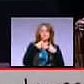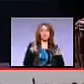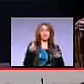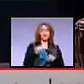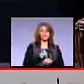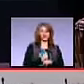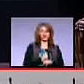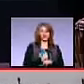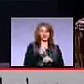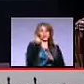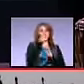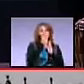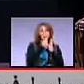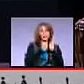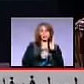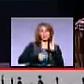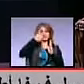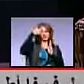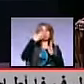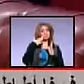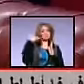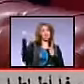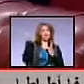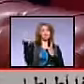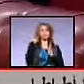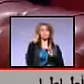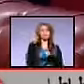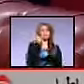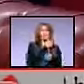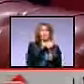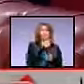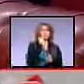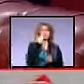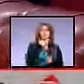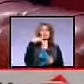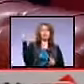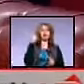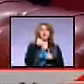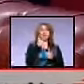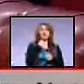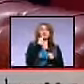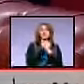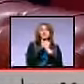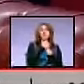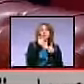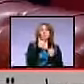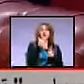ومعاه الكاتب الكبير جدا ربنا يديله الصحة الأستاذ وحيد حامد، ومعاهم نجم كبير جدا الأستاذ أحمد زكي الله يرحمه.